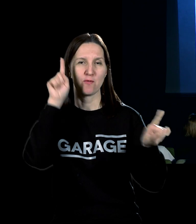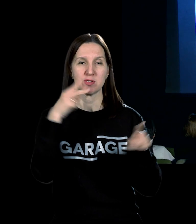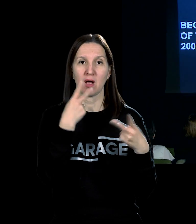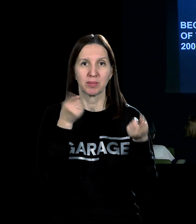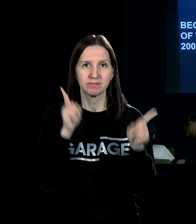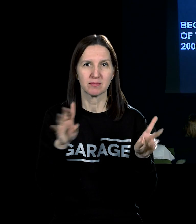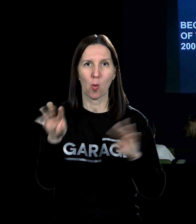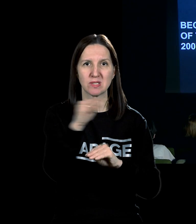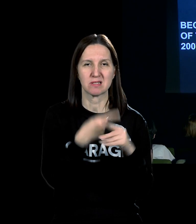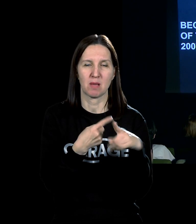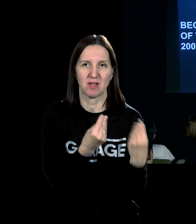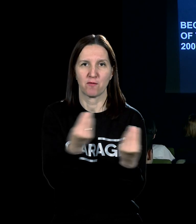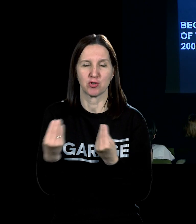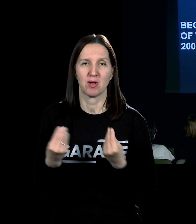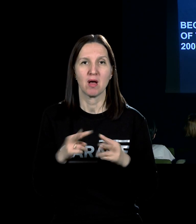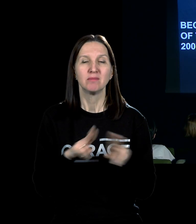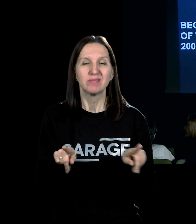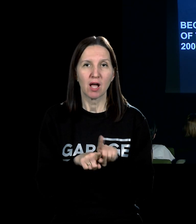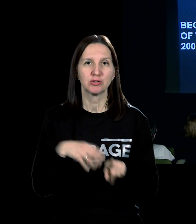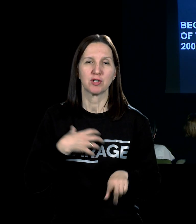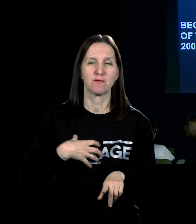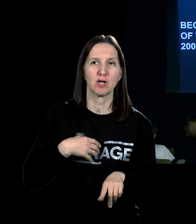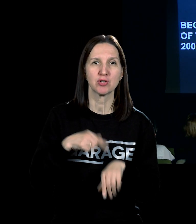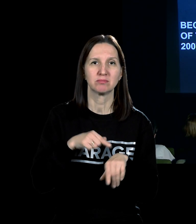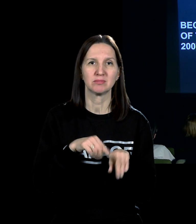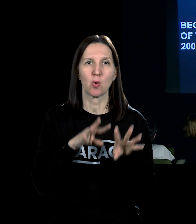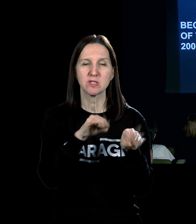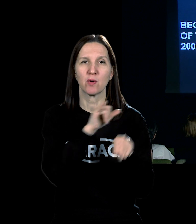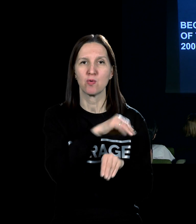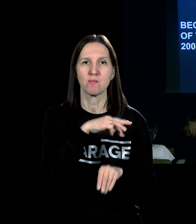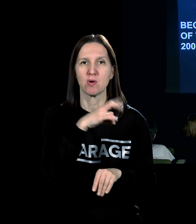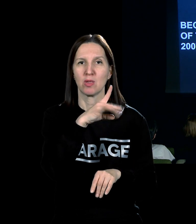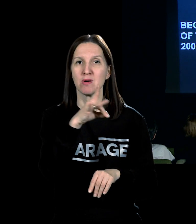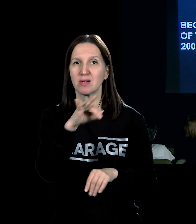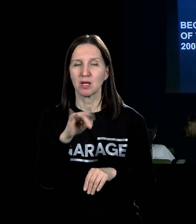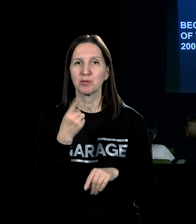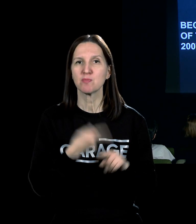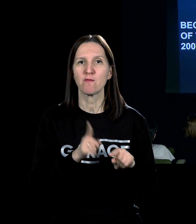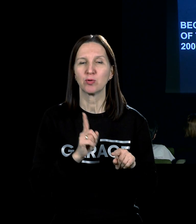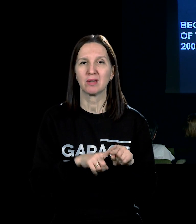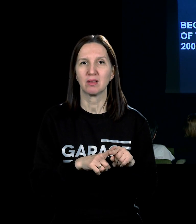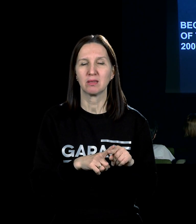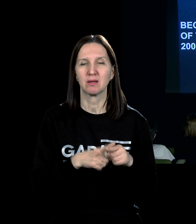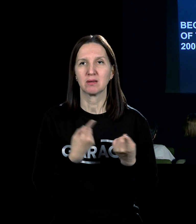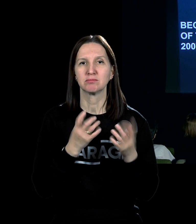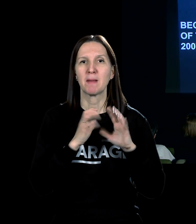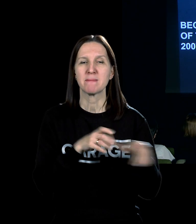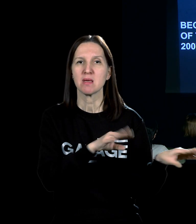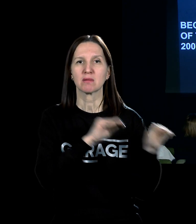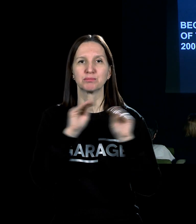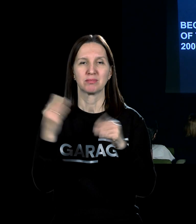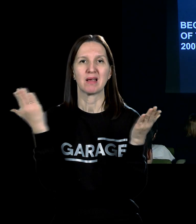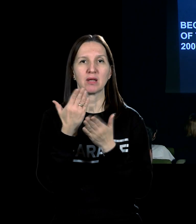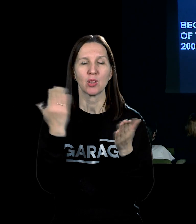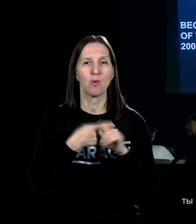вещей. Так же, как важна осязаемость у Монари, да, почему вот этот фантазматический мир кино, почему его